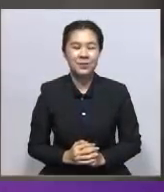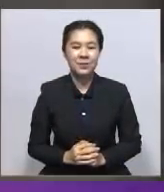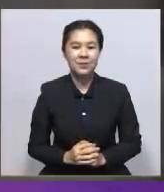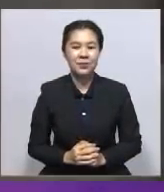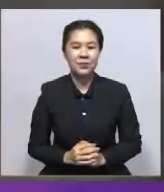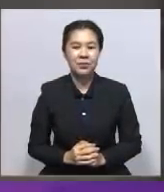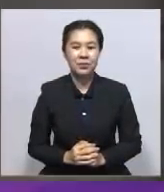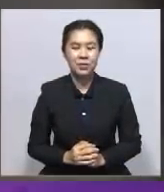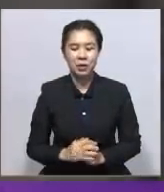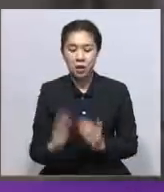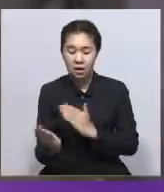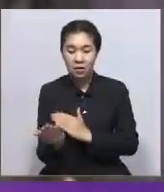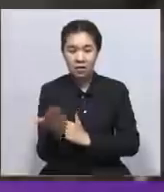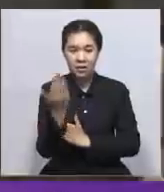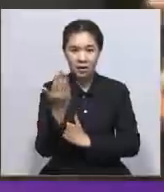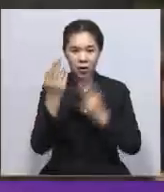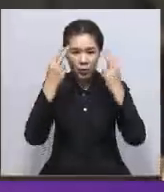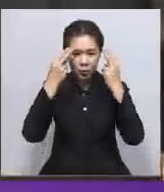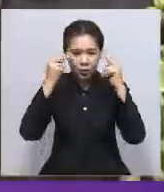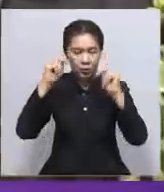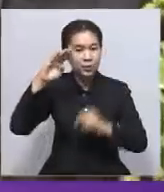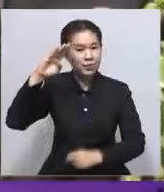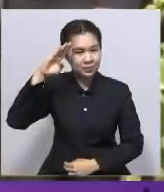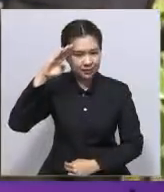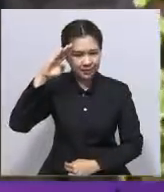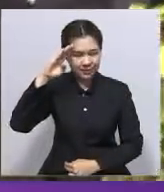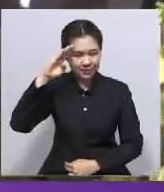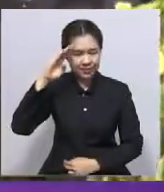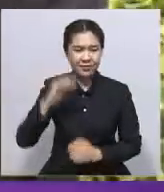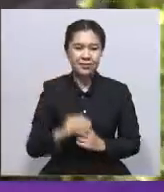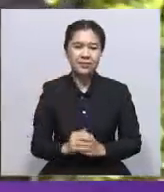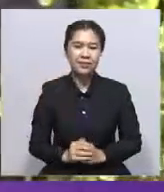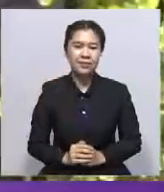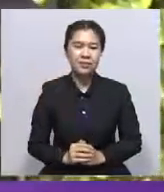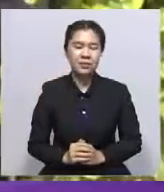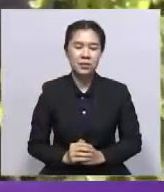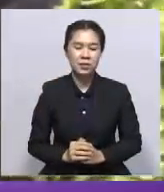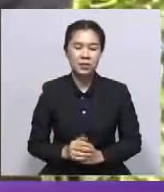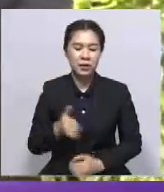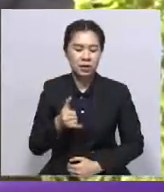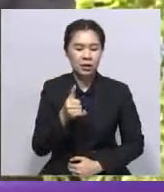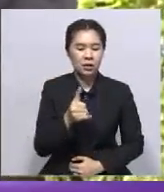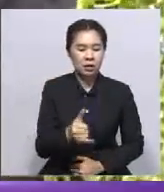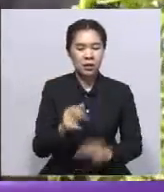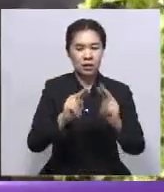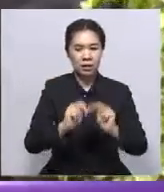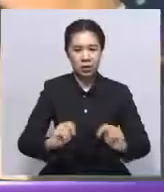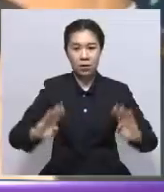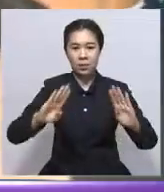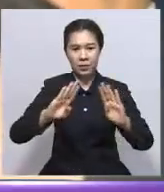ภารกิจตั้งแต่ช่วงเช้าที่ผ่านมานะคะของพลเอกประยุทธ์จันทร์โอชานายกรัฐมนตรีในการลงพื้นที่จังหวัดนครปฐ